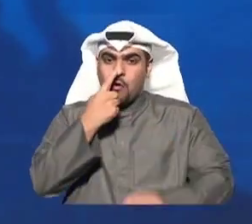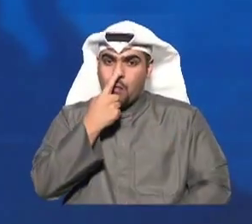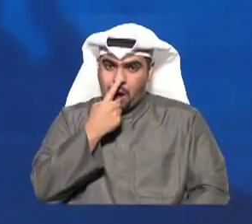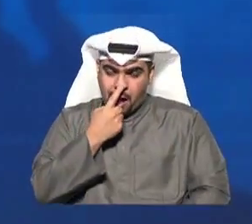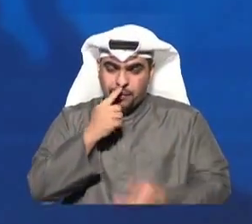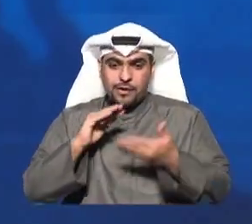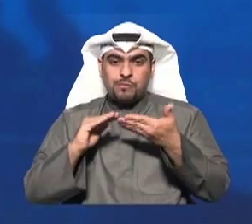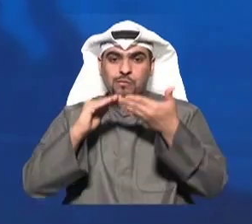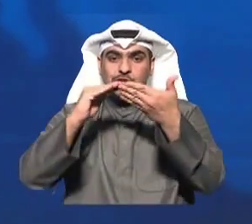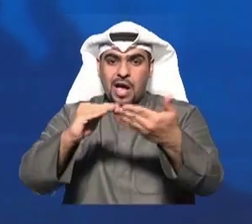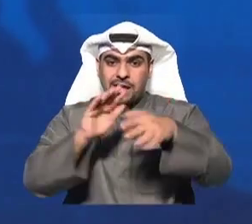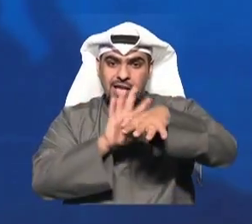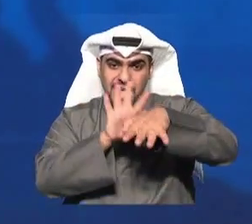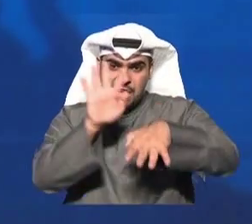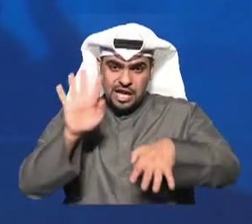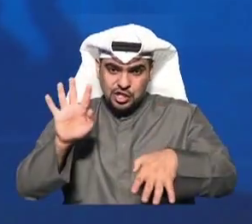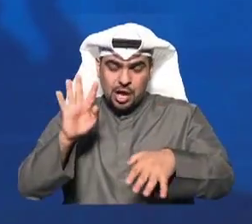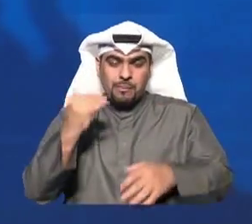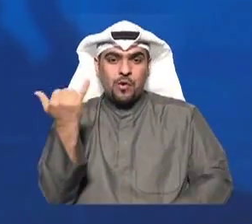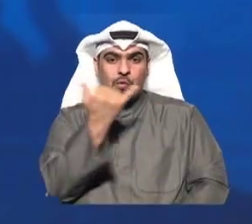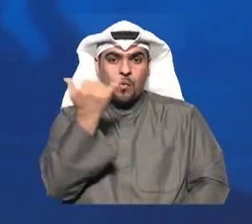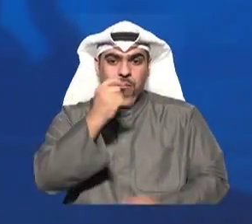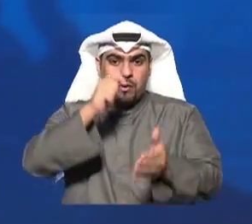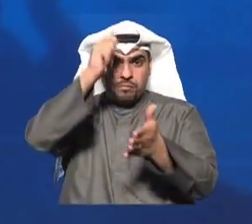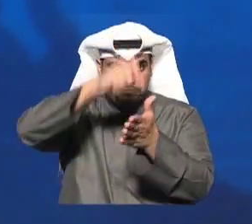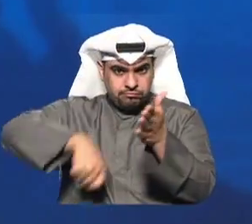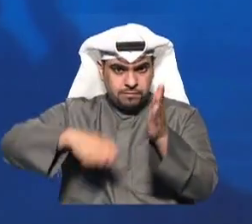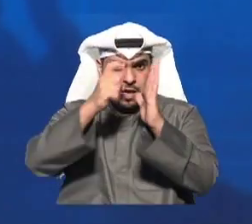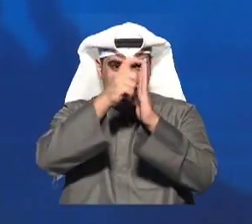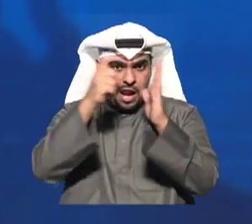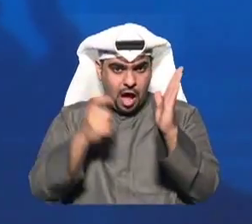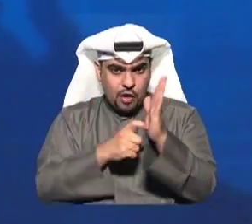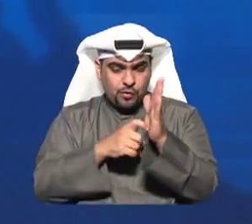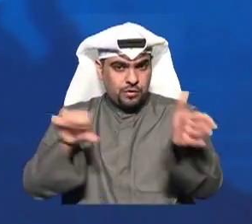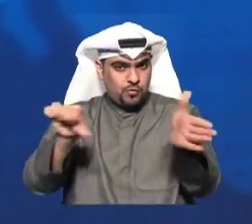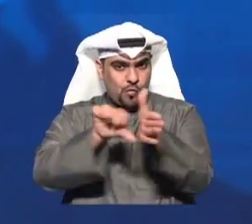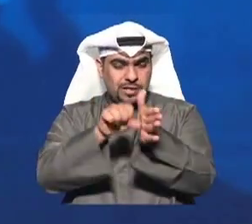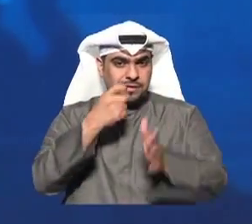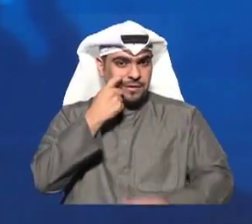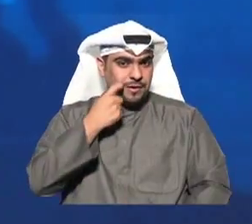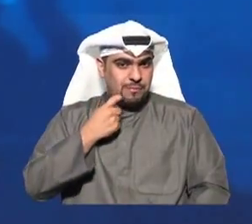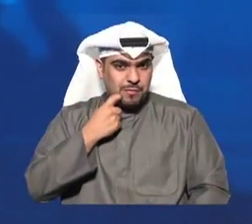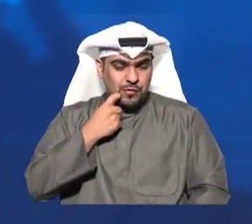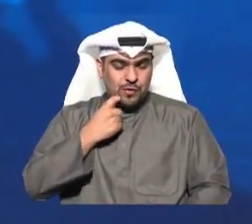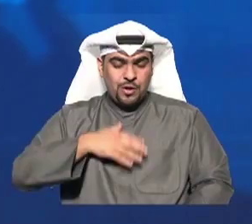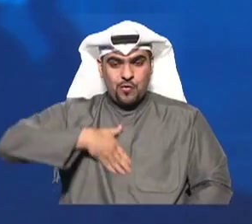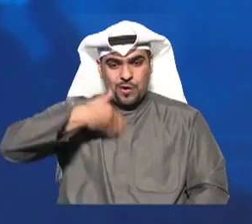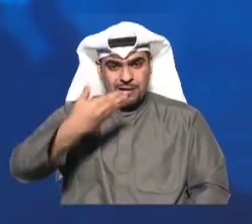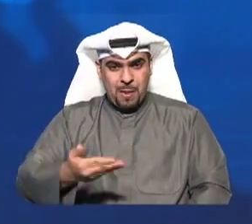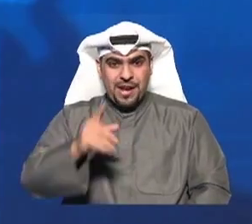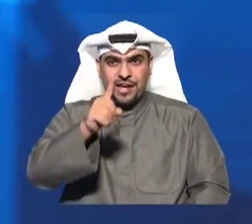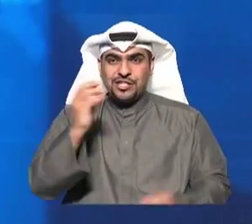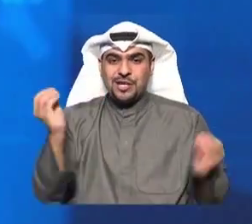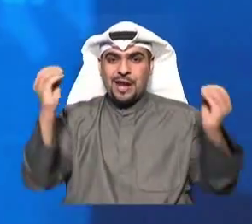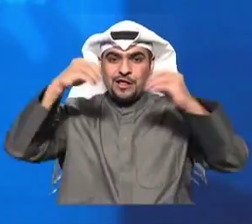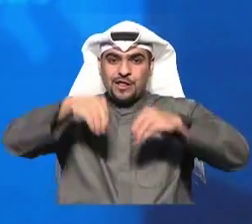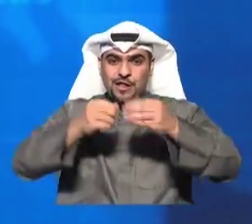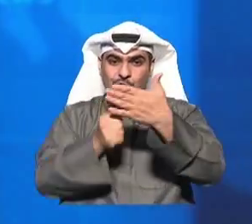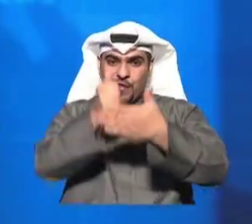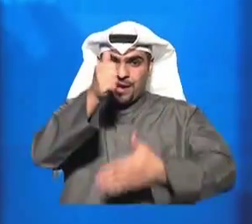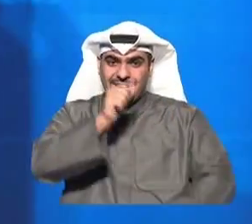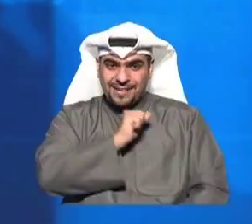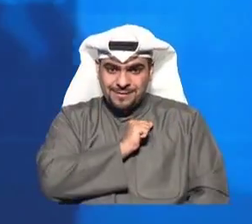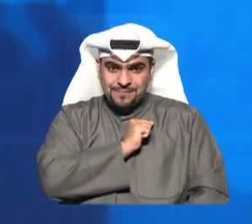تطبيق القانون وأنظمة الدولة، متمنيا سموه لهم دوام التوفيق والسداد. حضر مراسم أداء